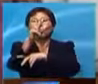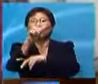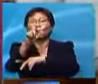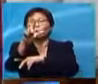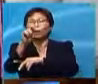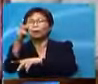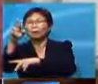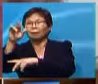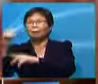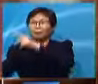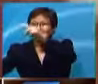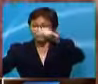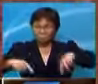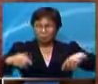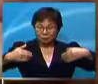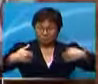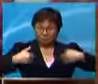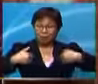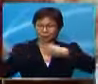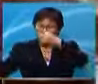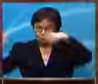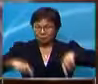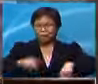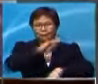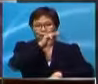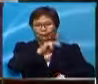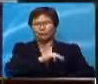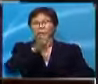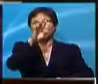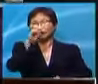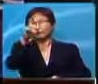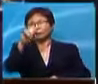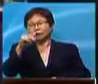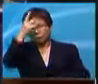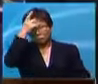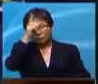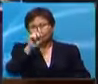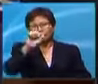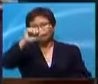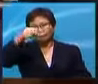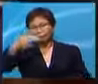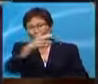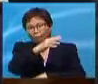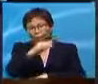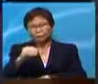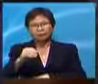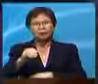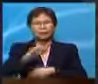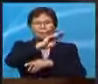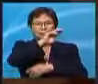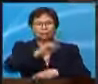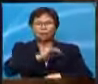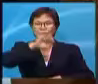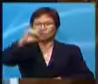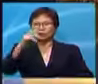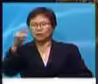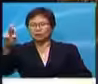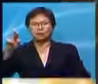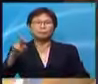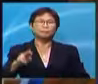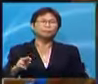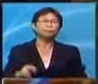hadirama menteri perdagangan antarabangsa dan industri yang juga pengerusi BN Kelantan dat seri Mustafa Mohamad dan menteri kerja Raya dat